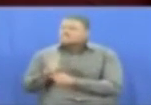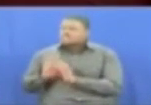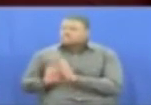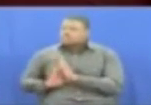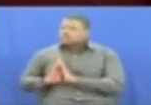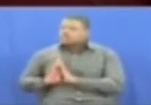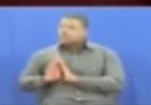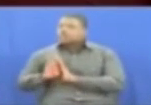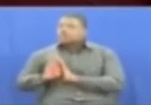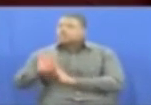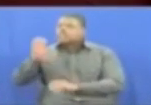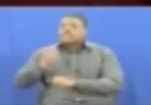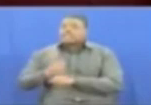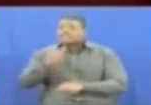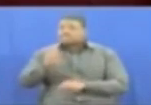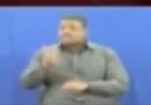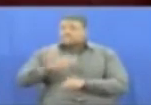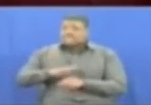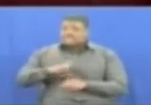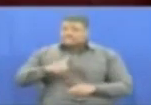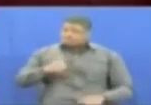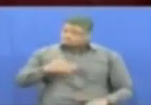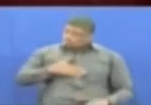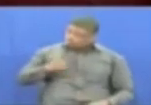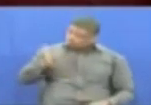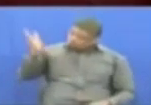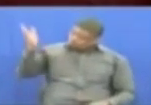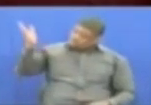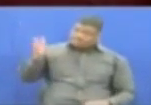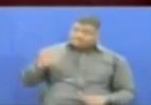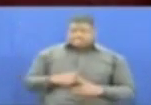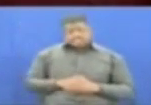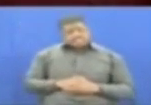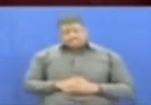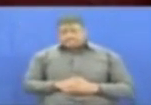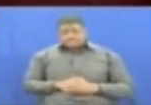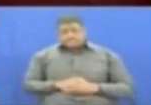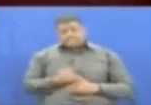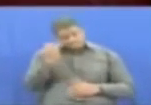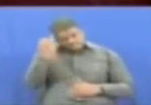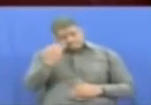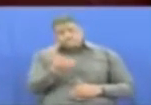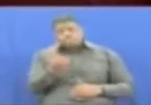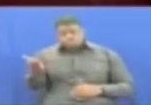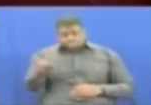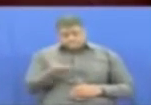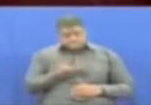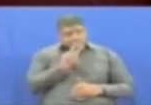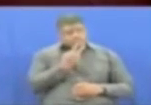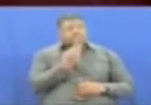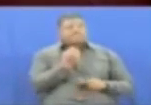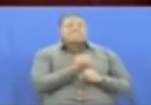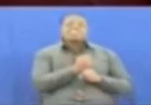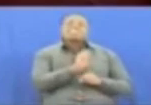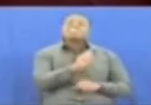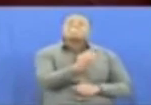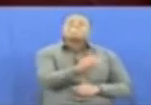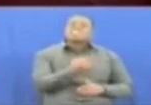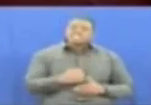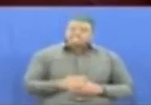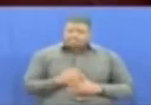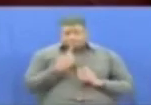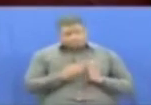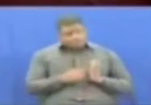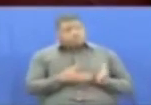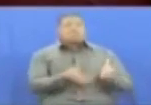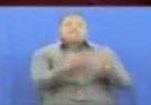Kwa hiyo wana kazi kweli hata wataalamu wetu kule. Kwa hiyo hata tushauri tuone nini cha kufanya. Kama linawezekana ni